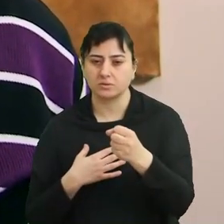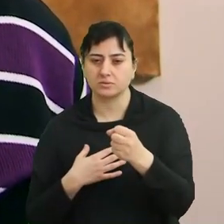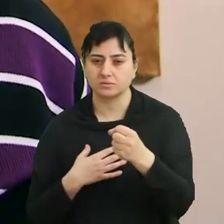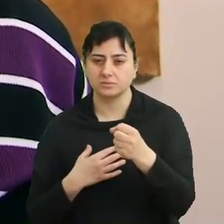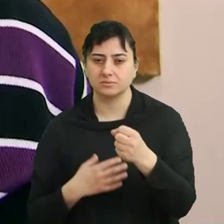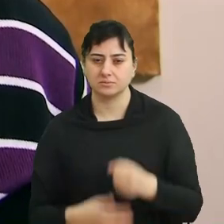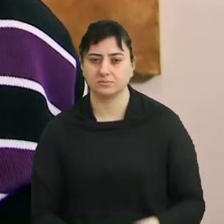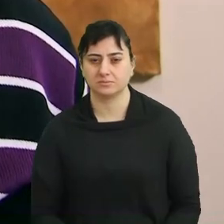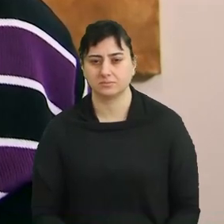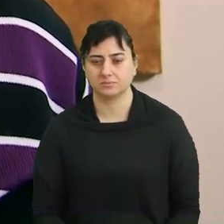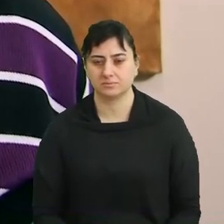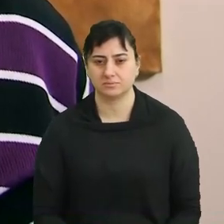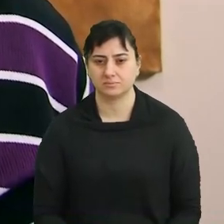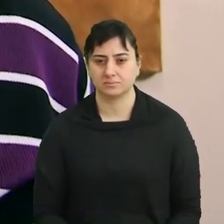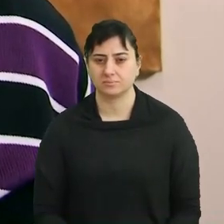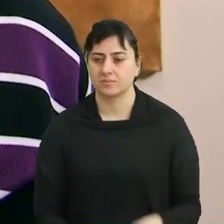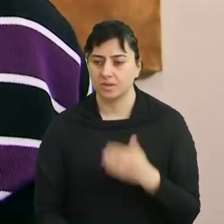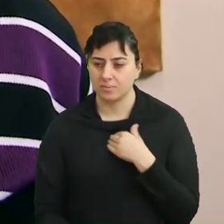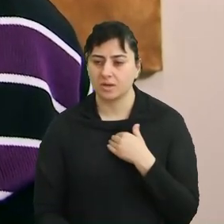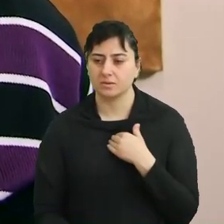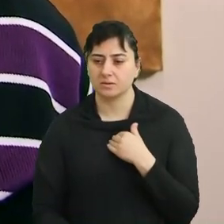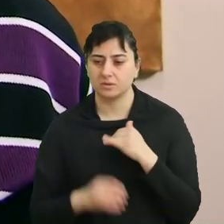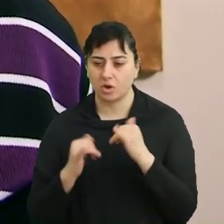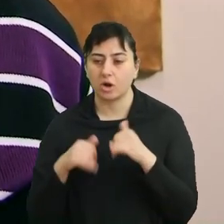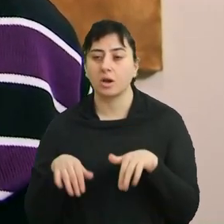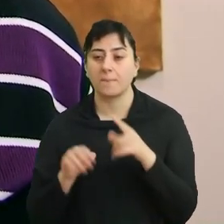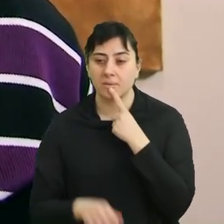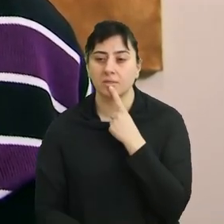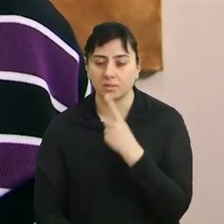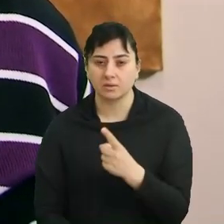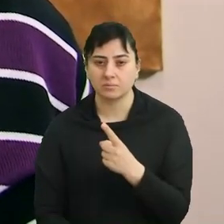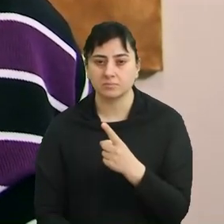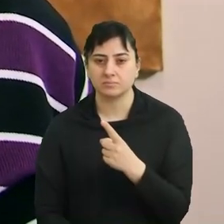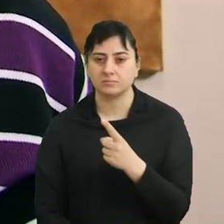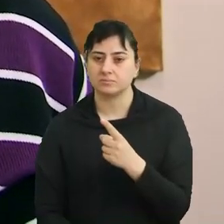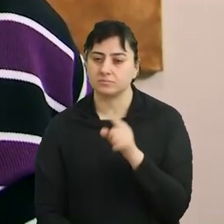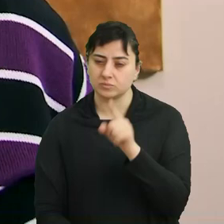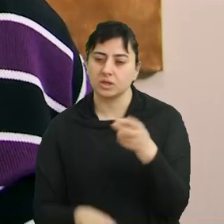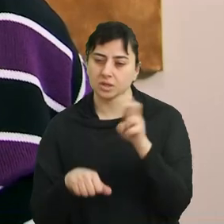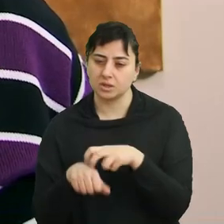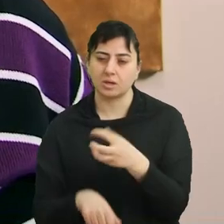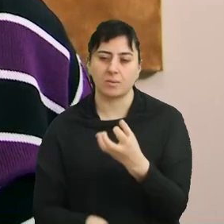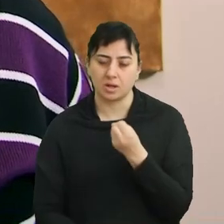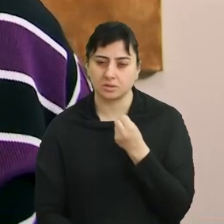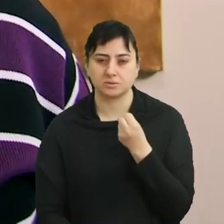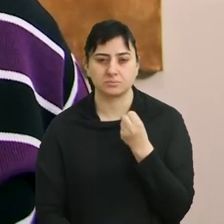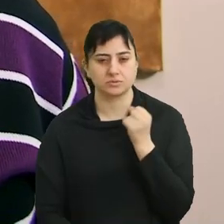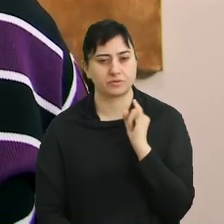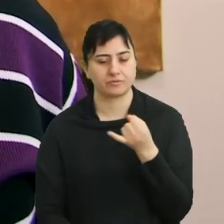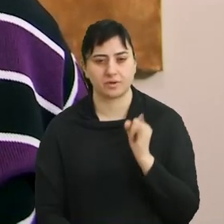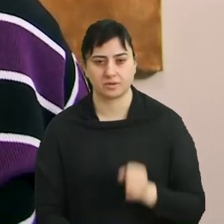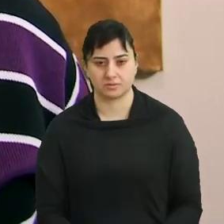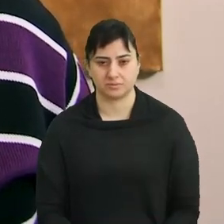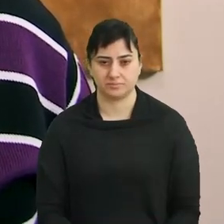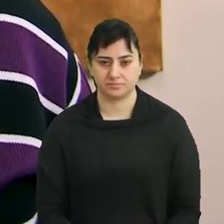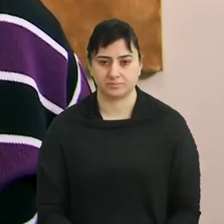Benimle oyunun oynama dedim sana. Bu intikamı senden çok kötü